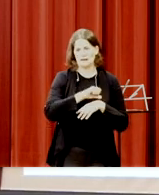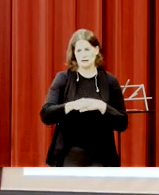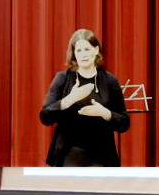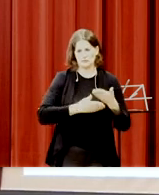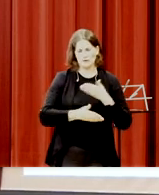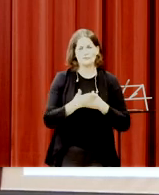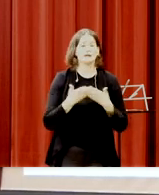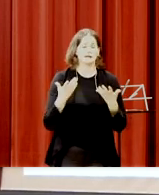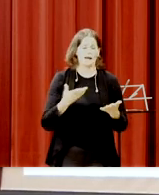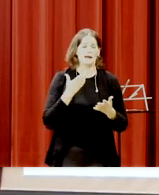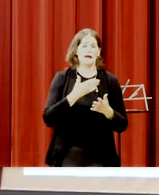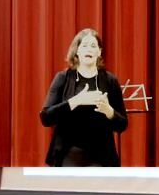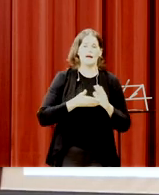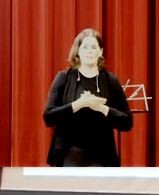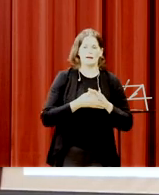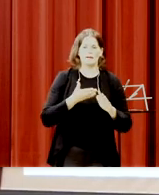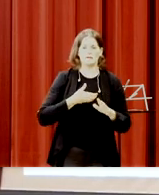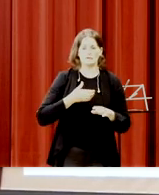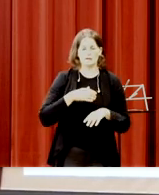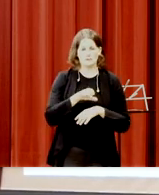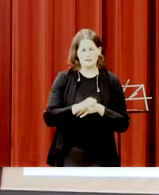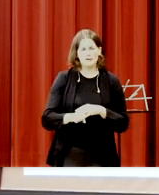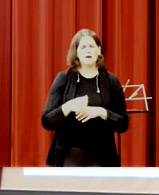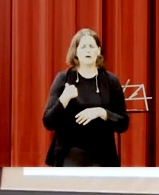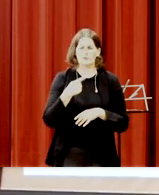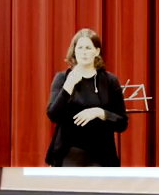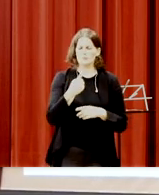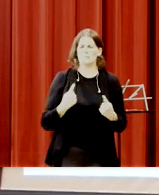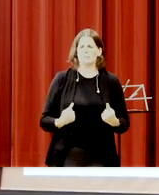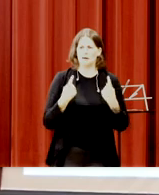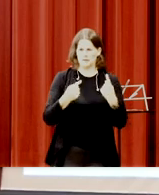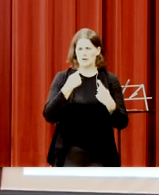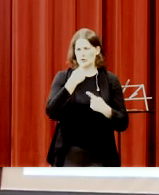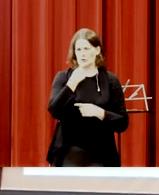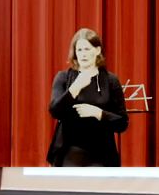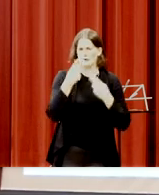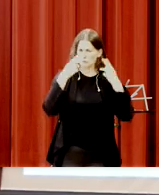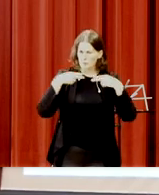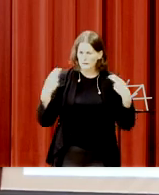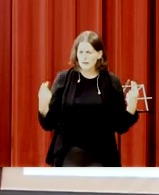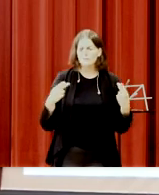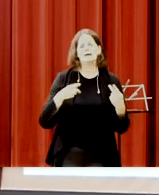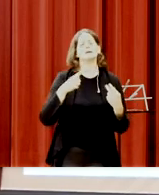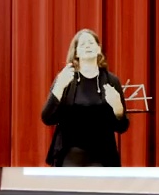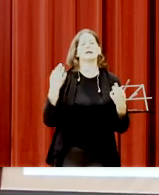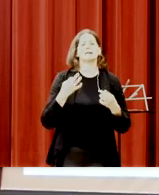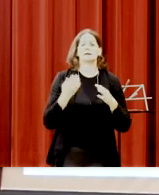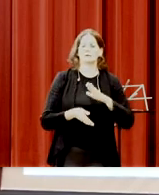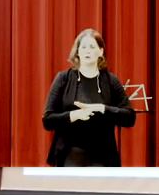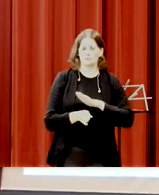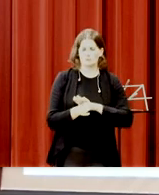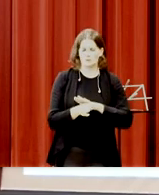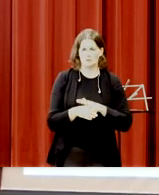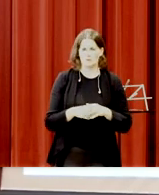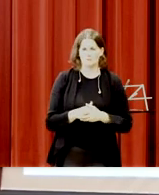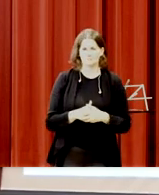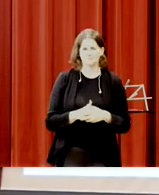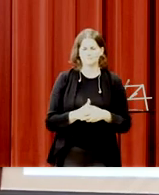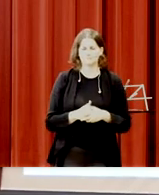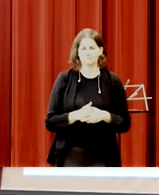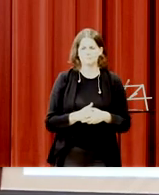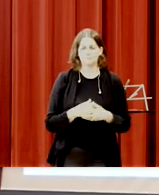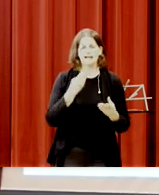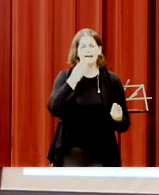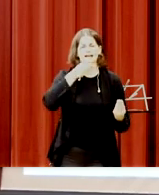renunciar al trasllat de la Facultat de Ciències de la Medicina, de Medicina i Ciències de la Salut. No podem renunciar-hi.